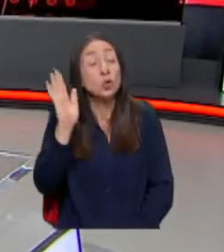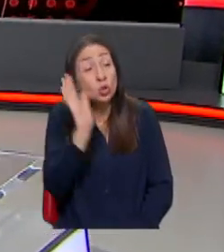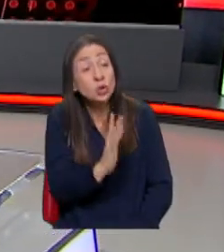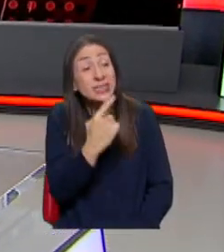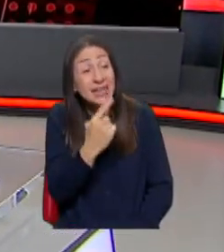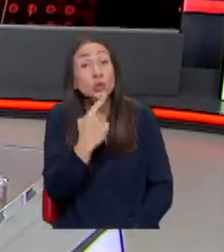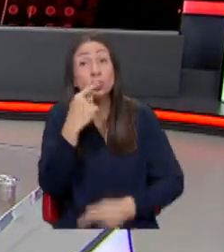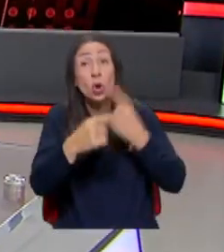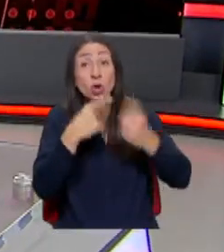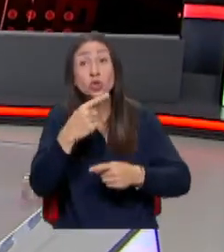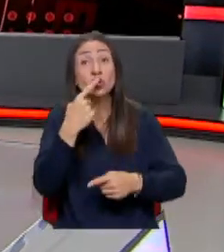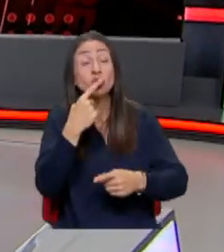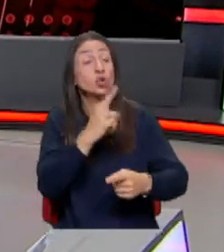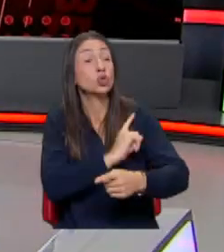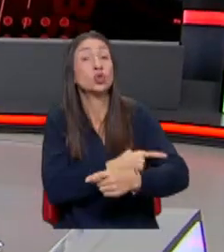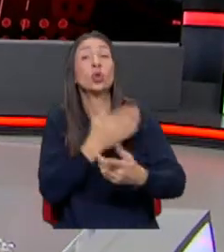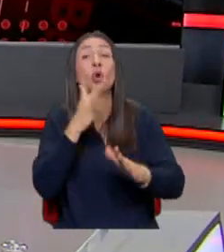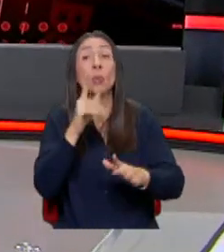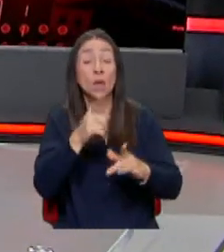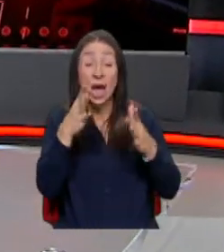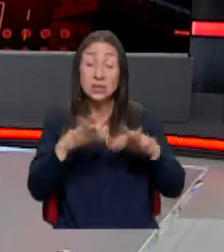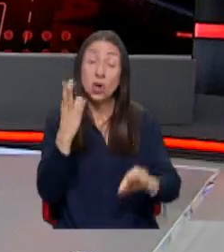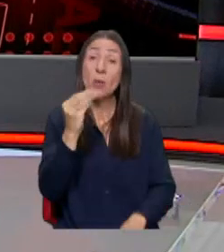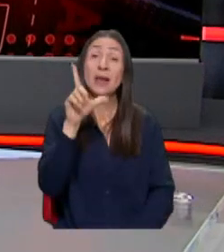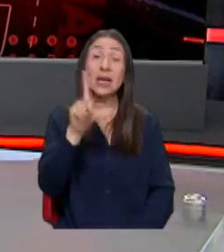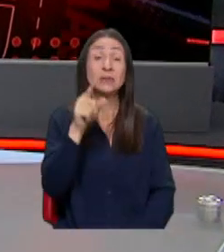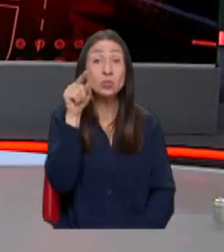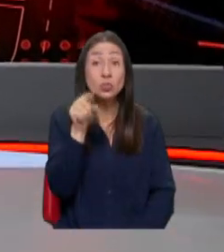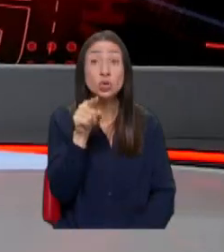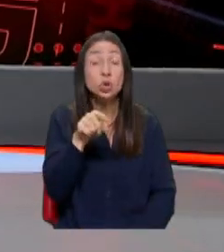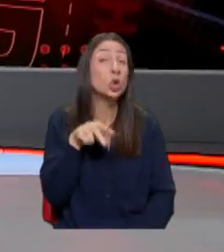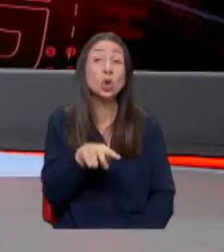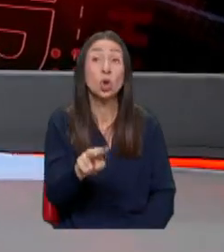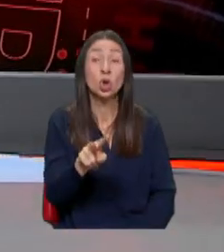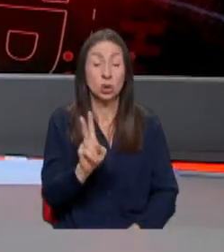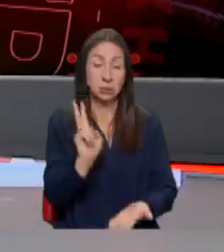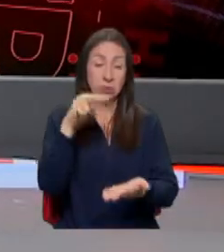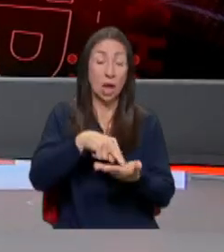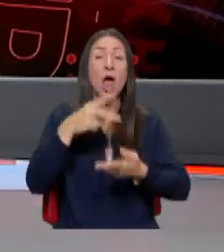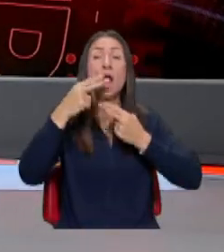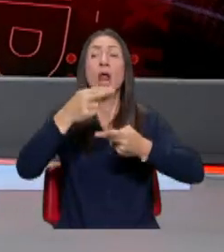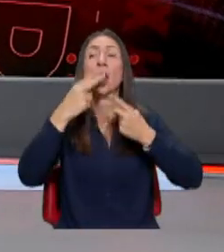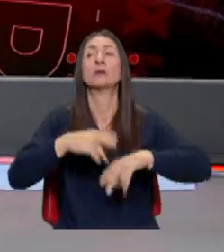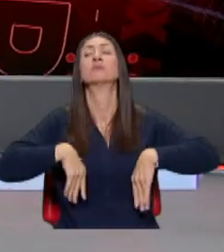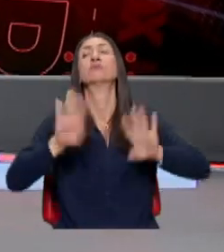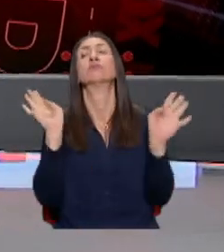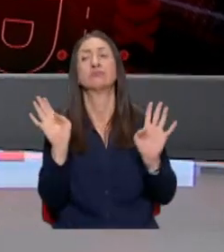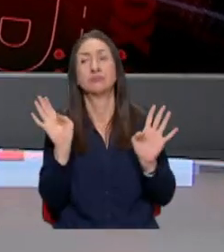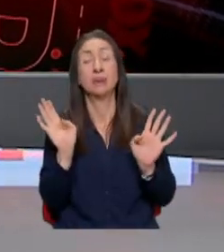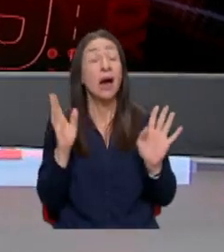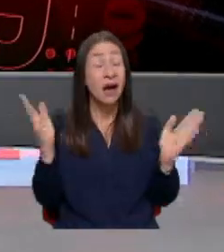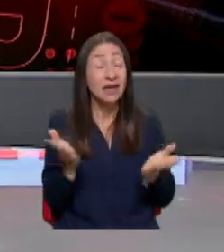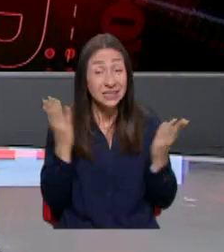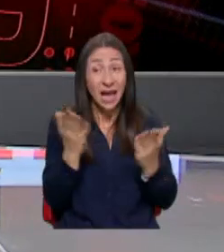diye söyleyenlerin de sözünün gücü yok. Bugünlere hazır olmak lazım ve bunun yolu kürsüden konuşmak değildir.